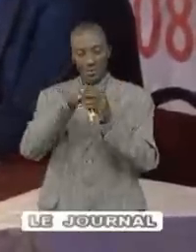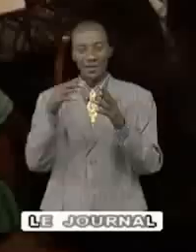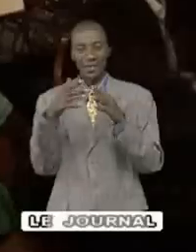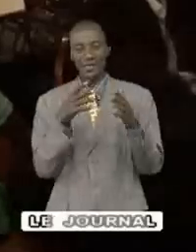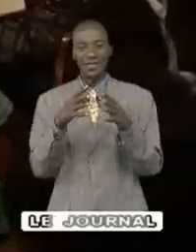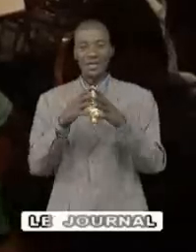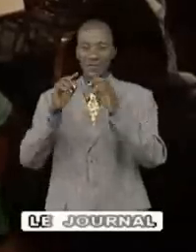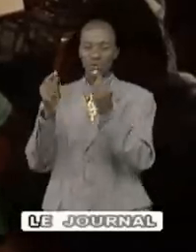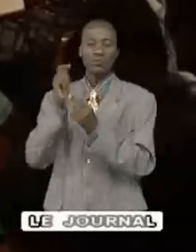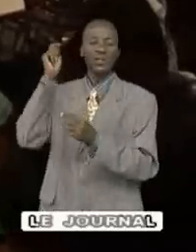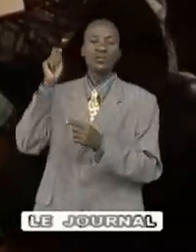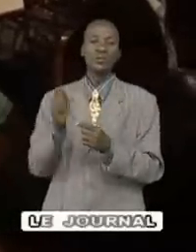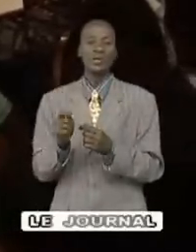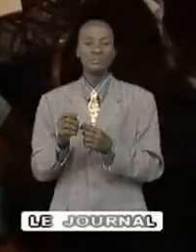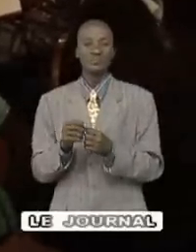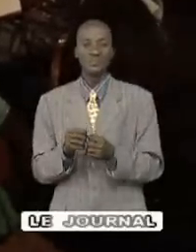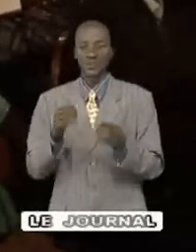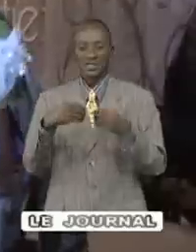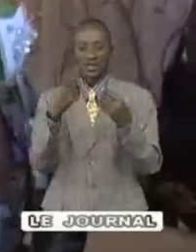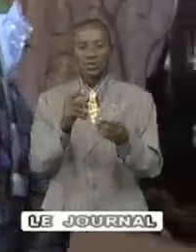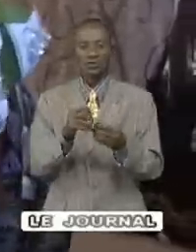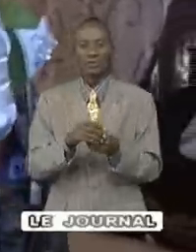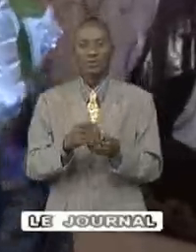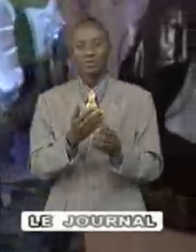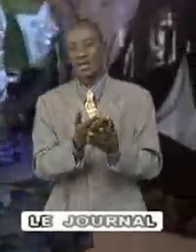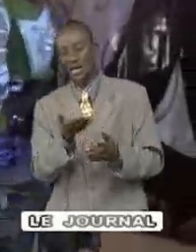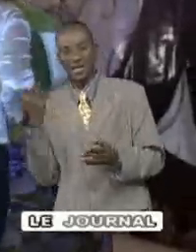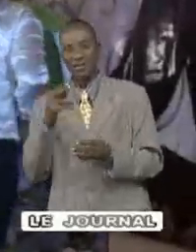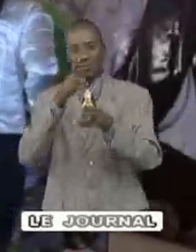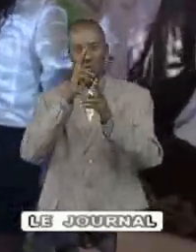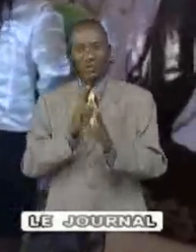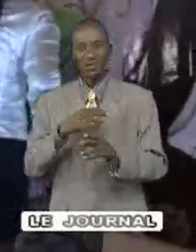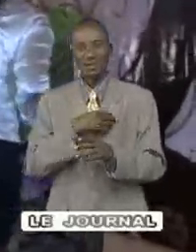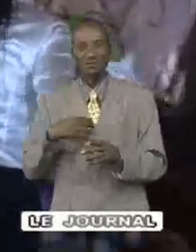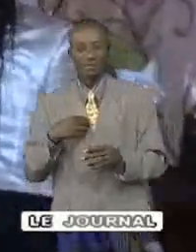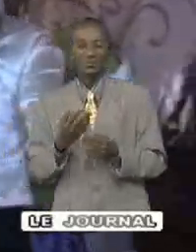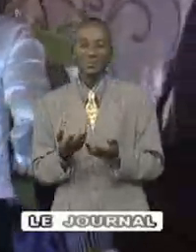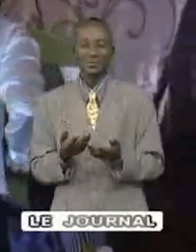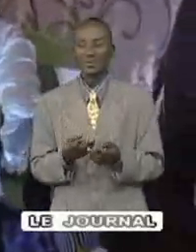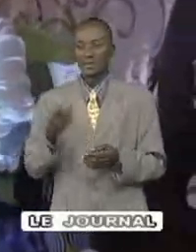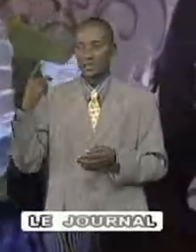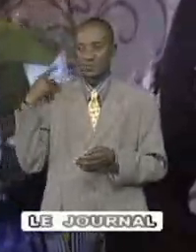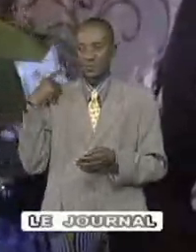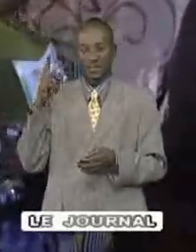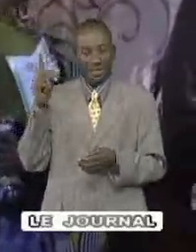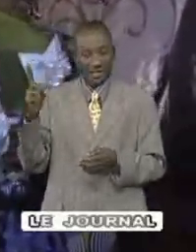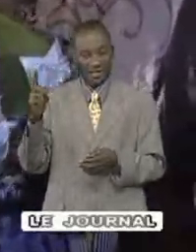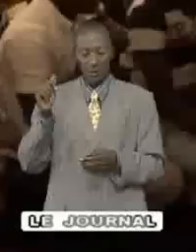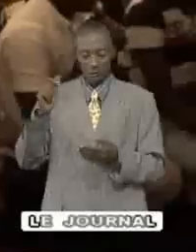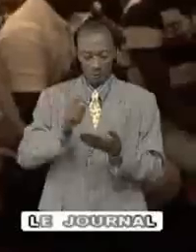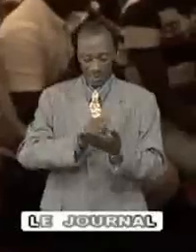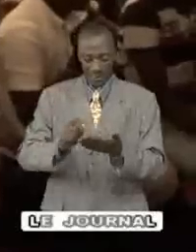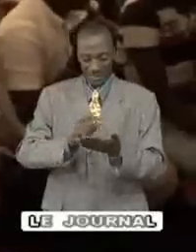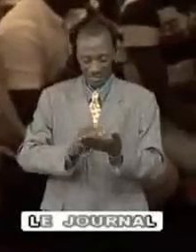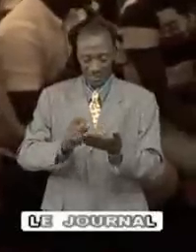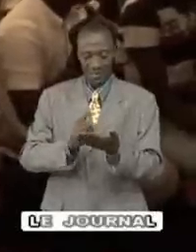qui salit très souvent l'honneur et la dignité de la femme a inspiré le député national Francis Kalombo à écrire une chanson, une façon pour